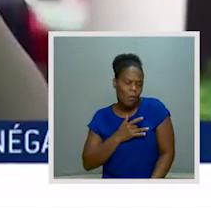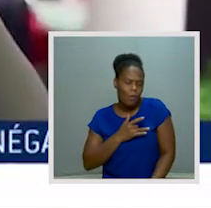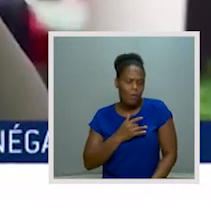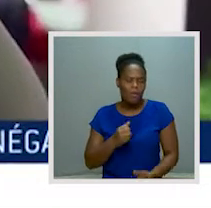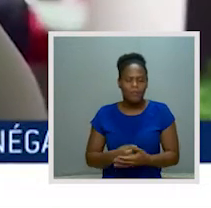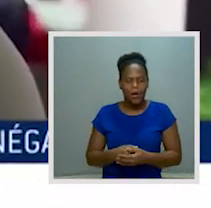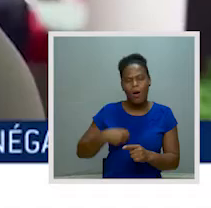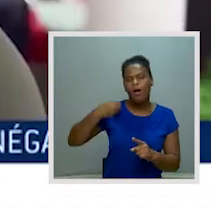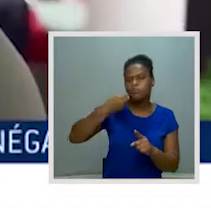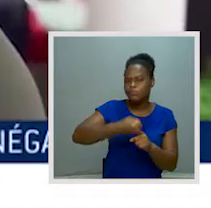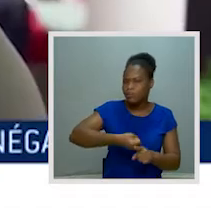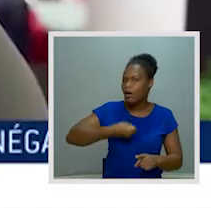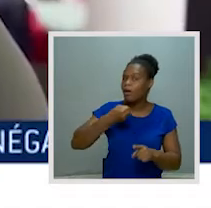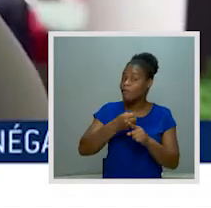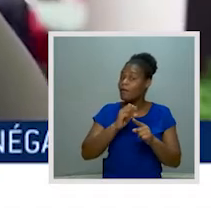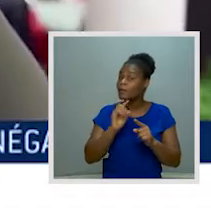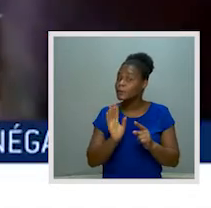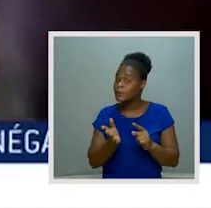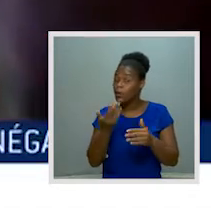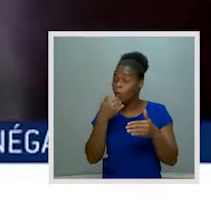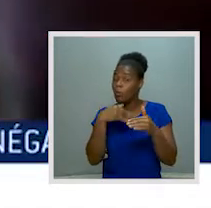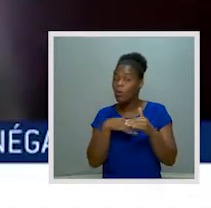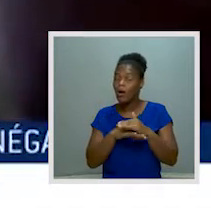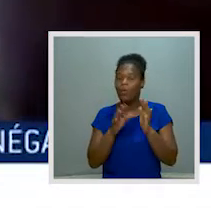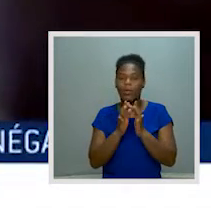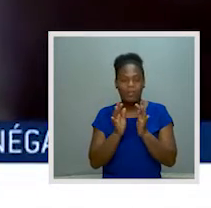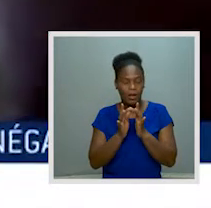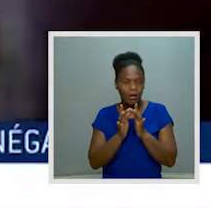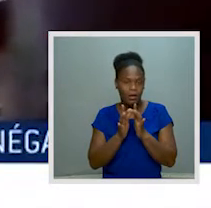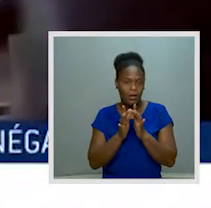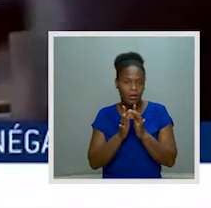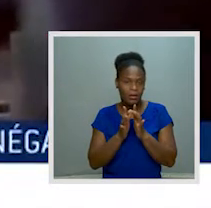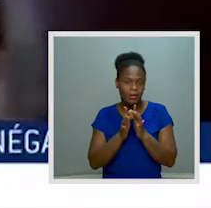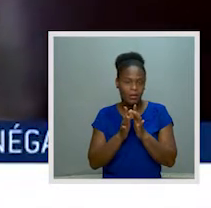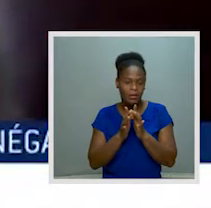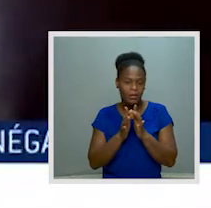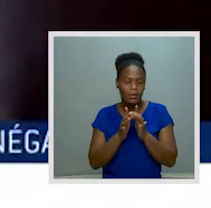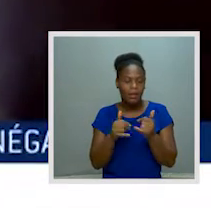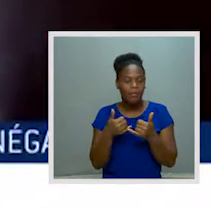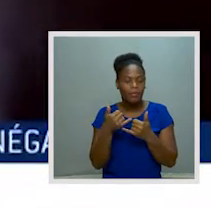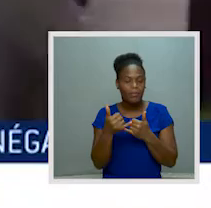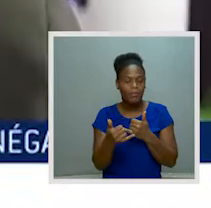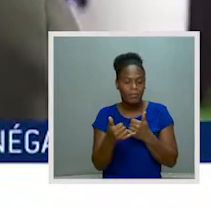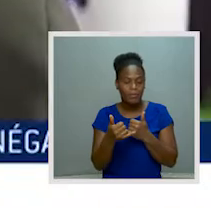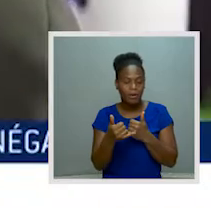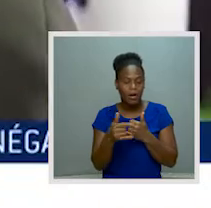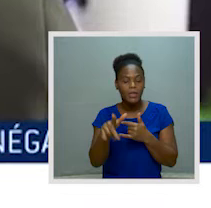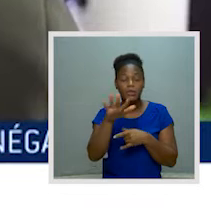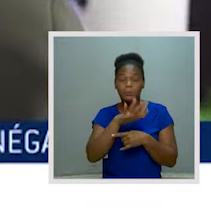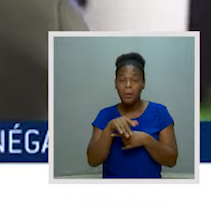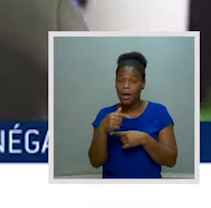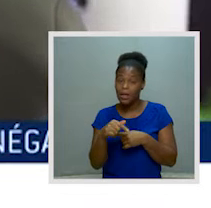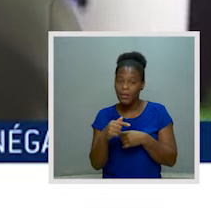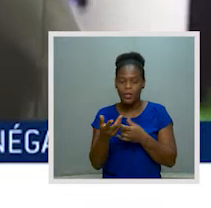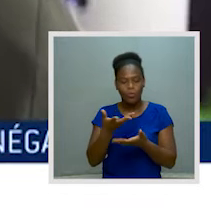convivial, c'est la salle des professeurs, c'est un espace d'échange, de discussion. Le défi, c'est de garder ce contact, ce rapport